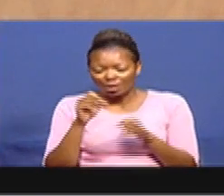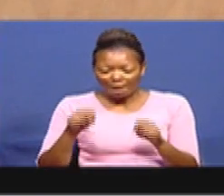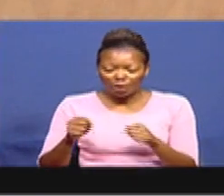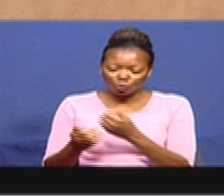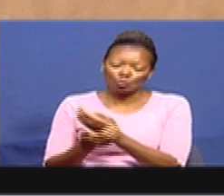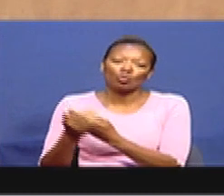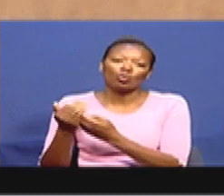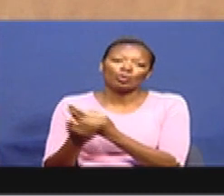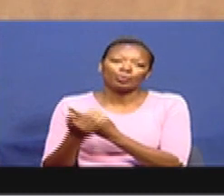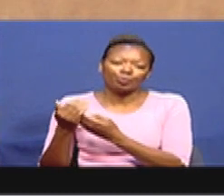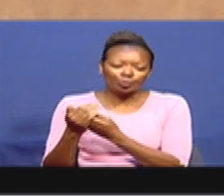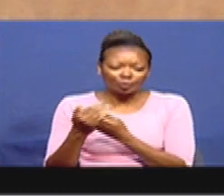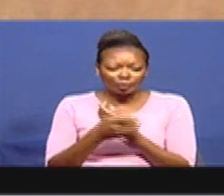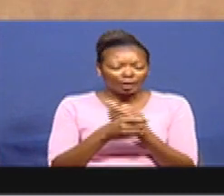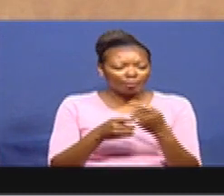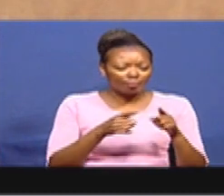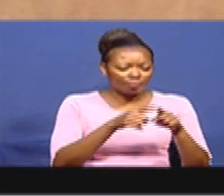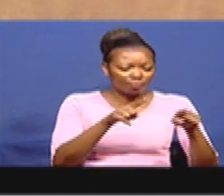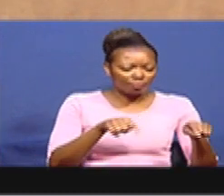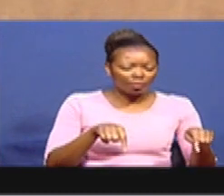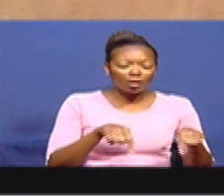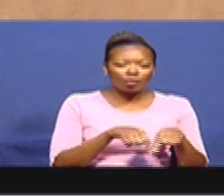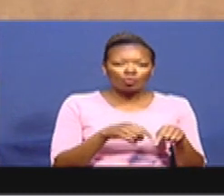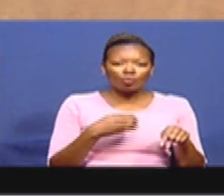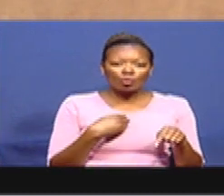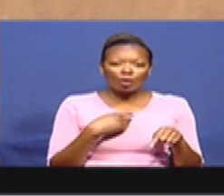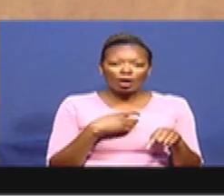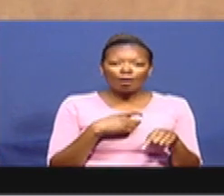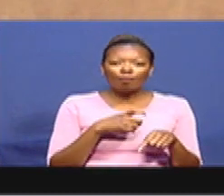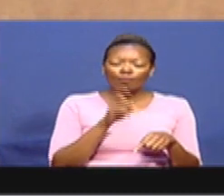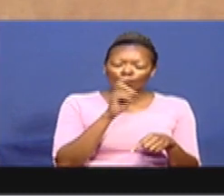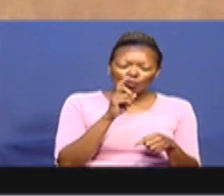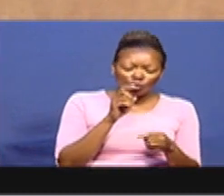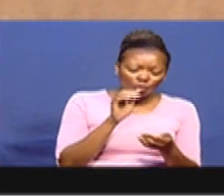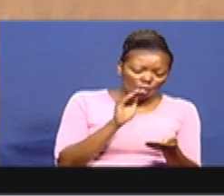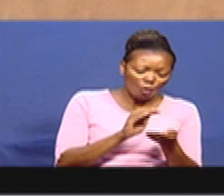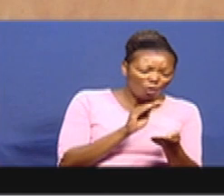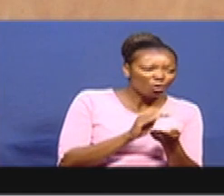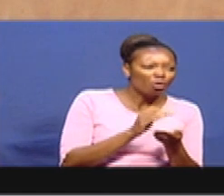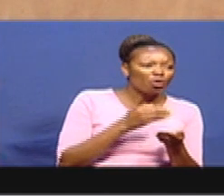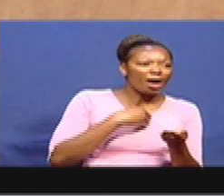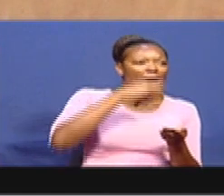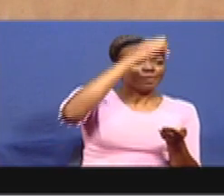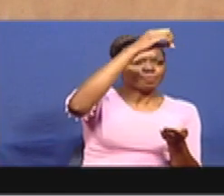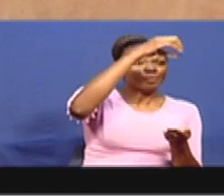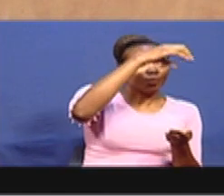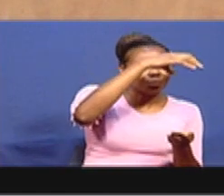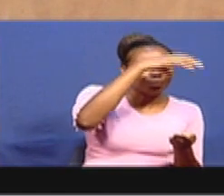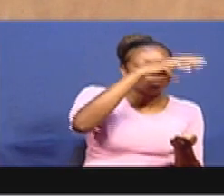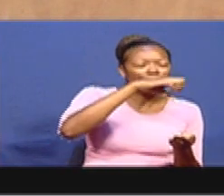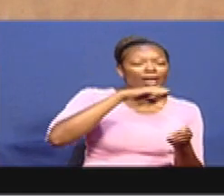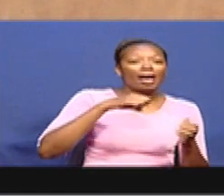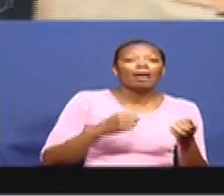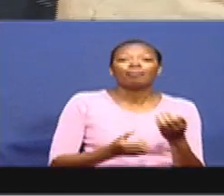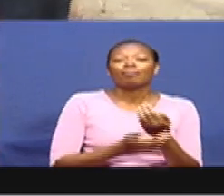kakati vifaranga siko ya. Ndiyo tunaisiekea hapo, hizo joto ni ya kuweka vifaranga ndiyo sikulo, isikufe, kupata choto